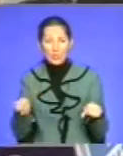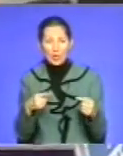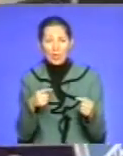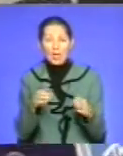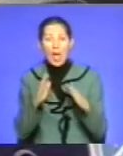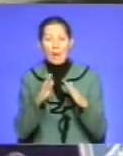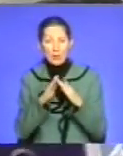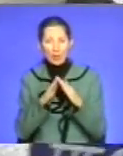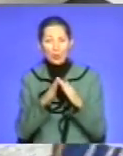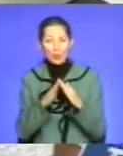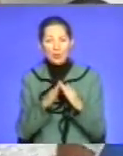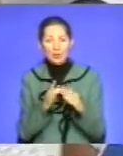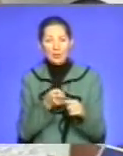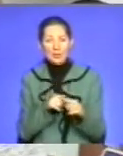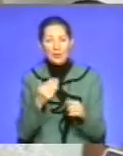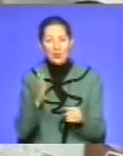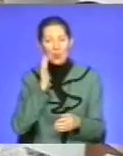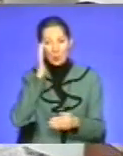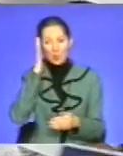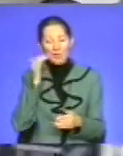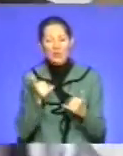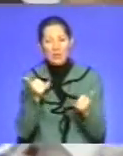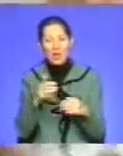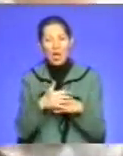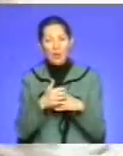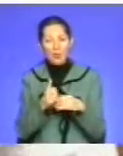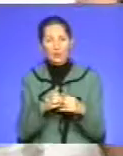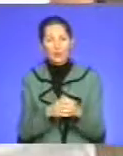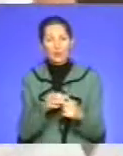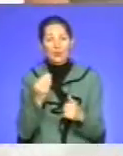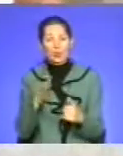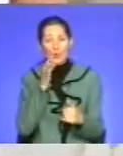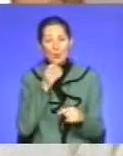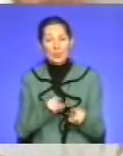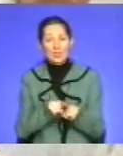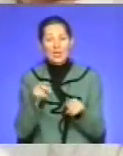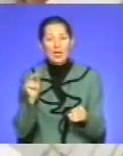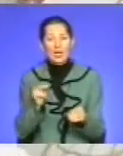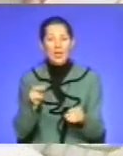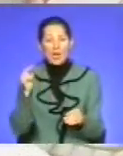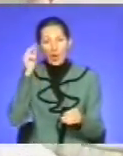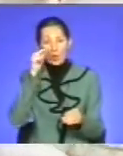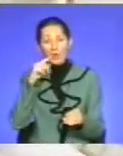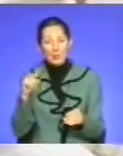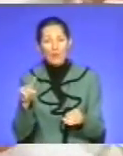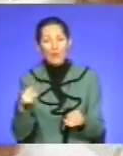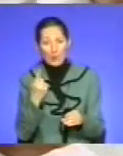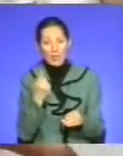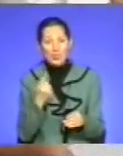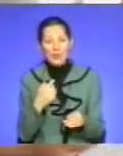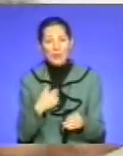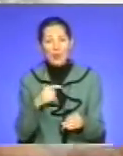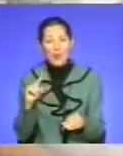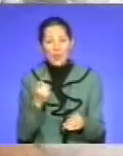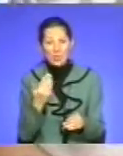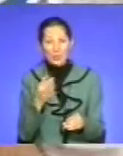це особлення твоїх мрій? Так. Скажи, тобі подобаються такі заняття? Ти вперше на них? Вперше, але вони